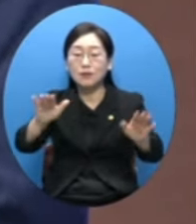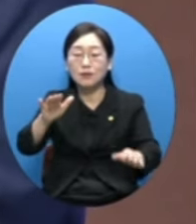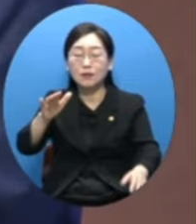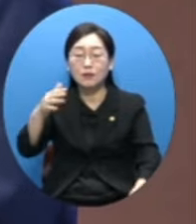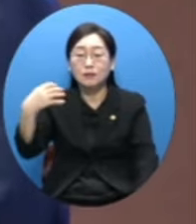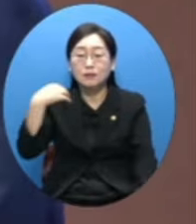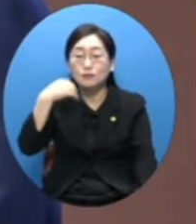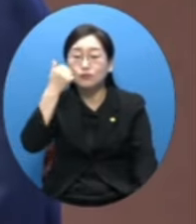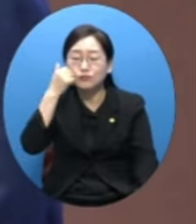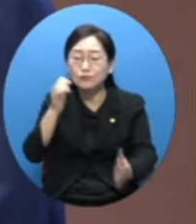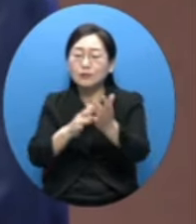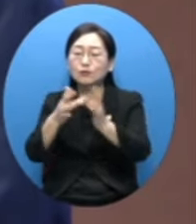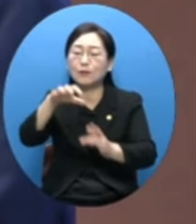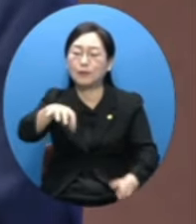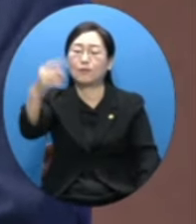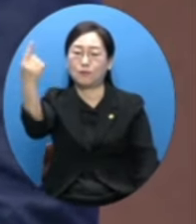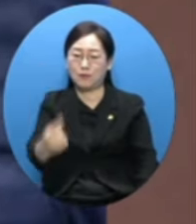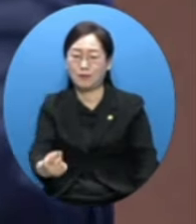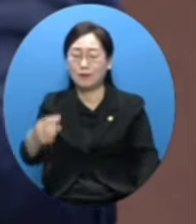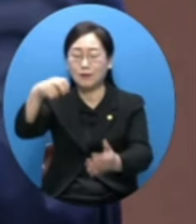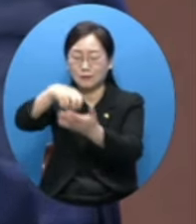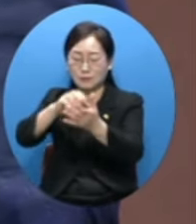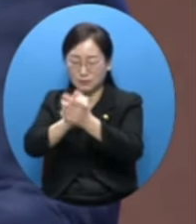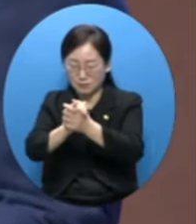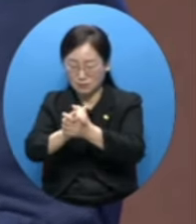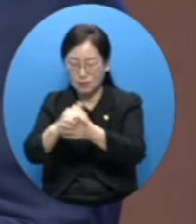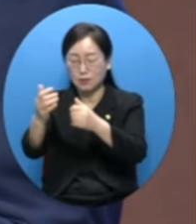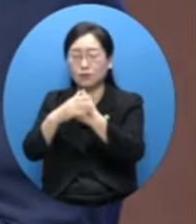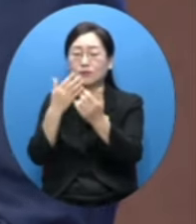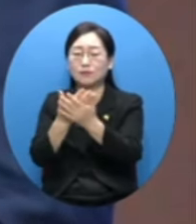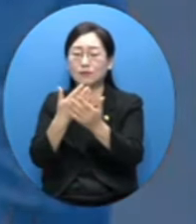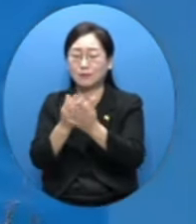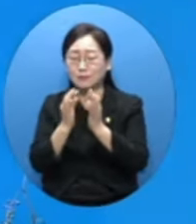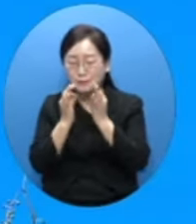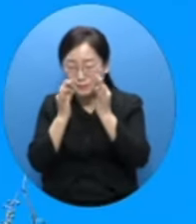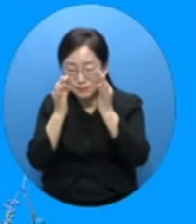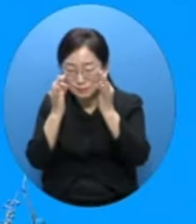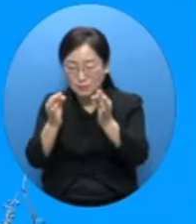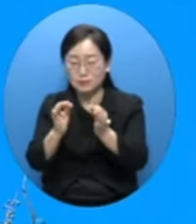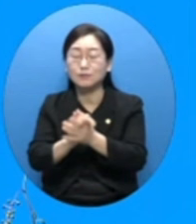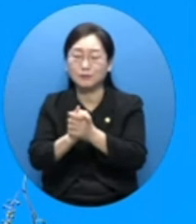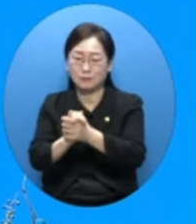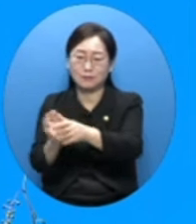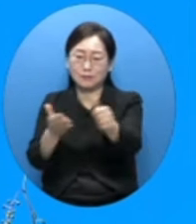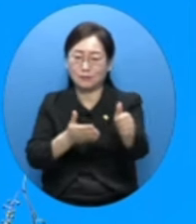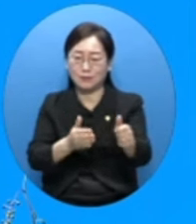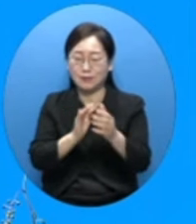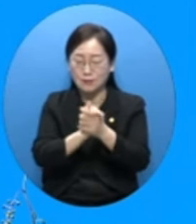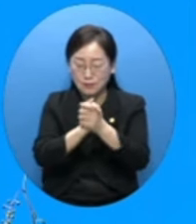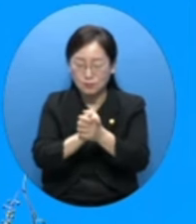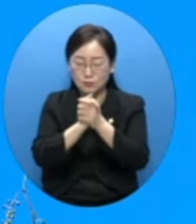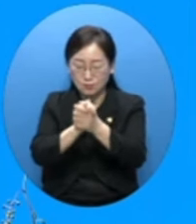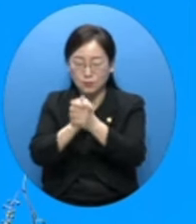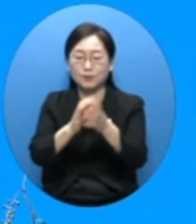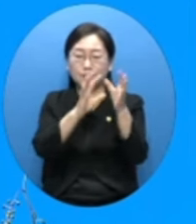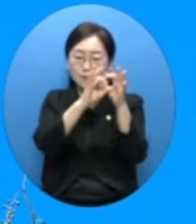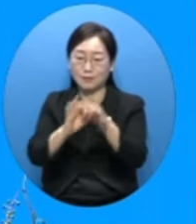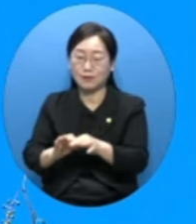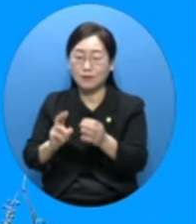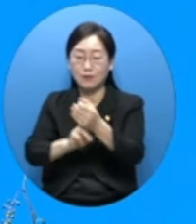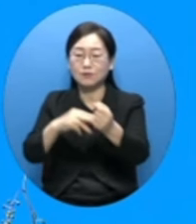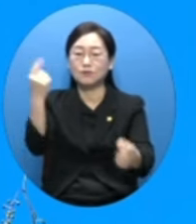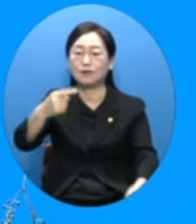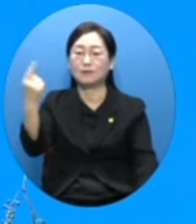나와서 엎드려 기도하며 주의 도우심을 간구하시기 바랍니다. 기도하고 또 기도하고 또 기도하면 기적은